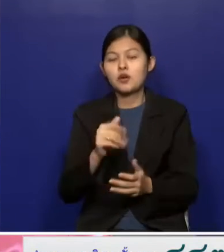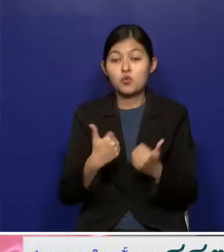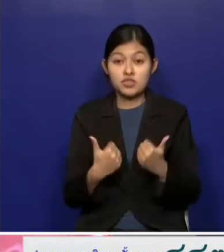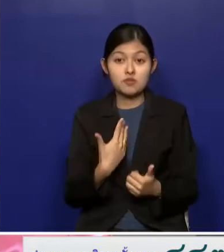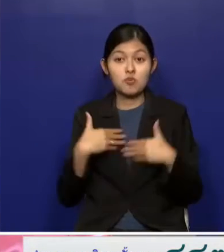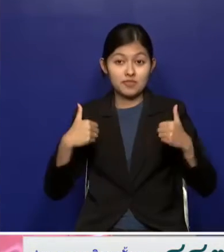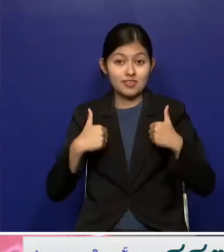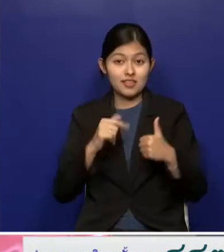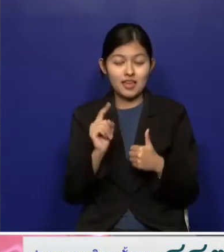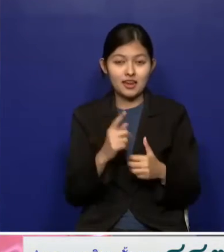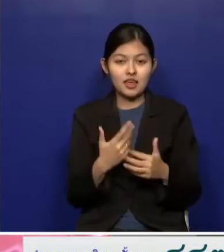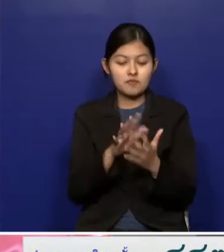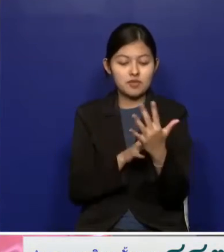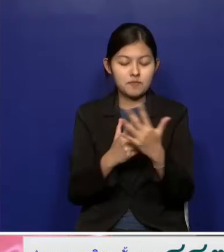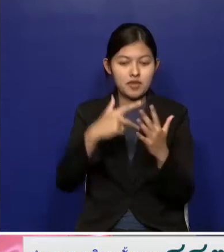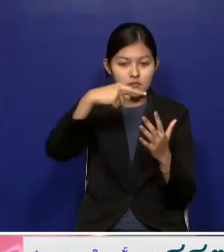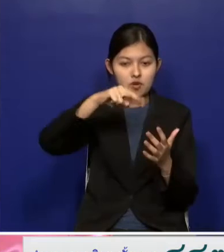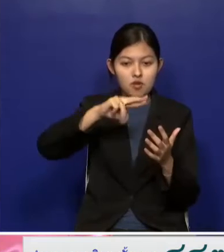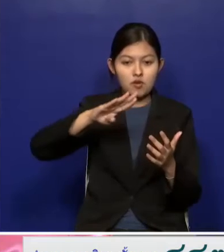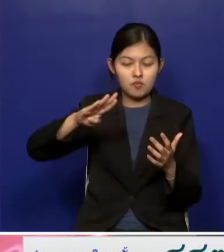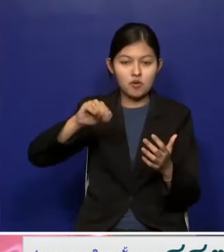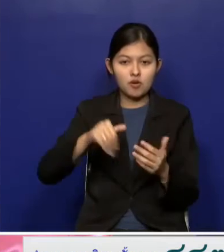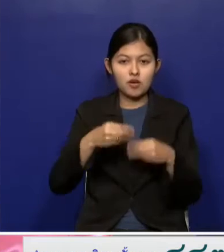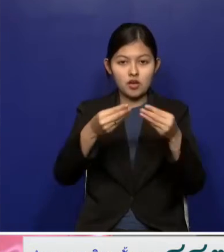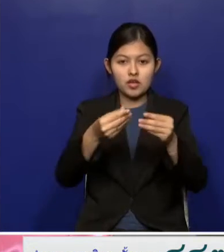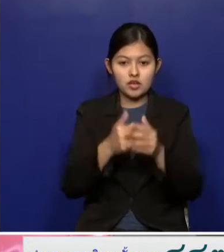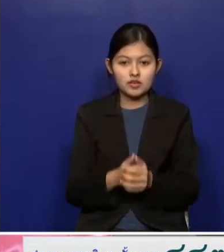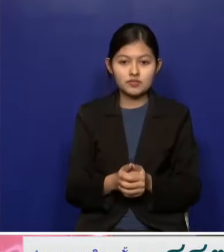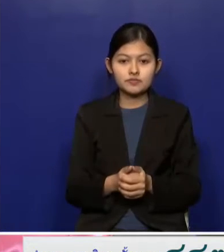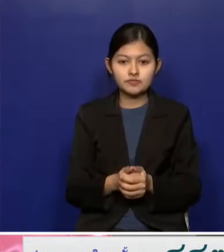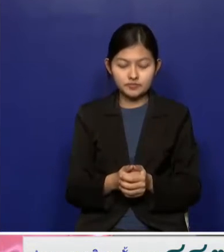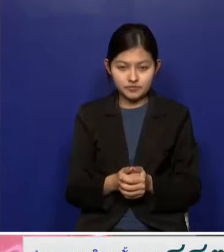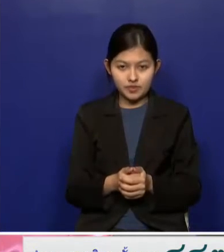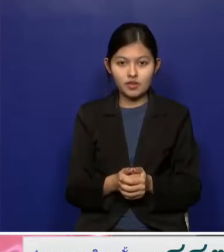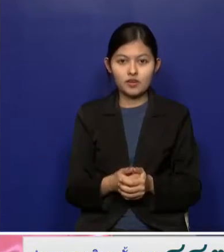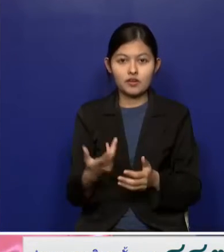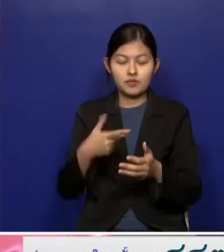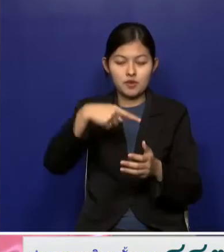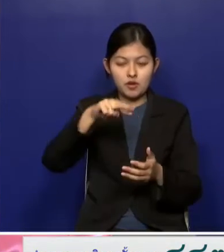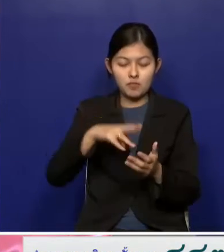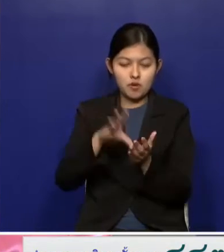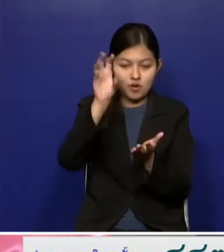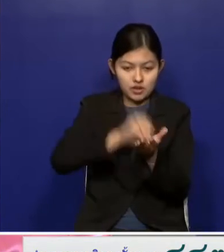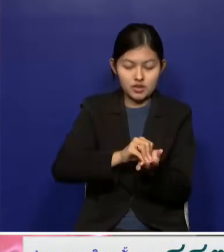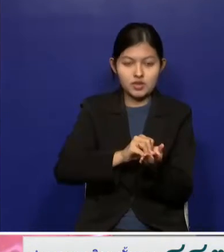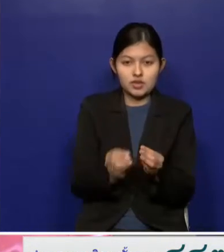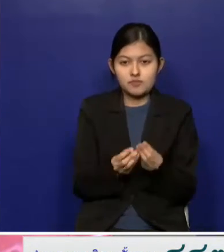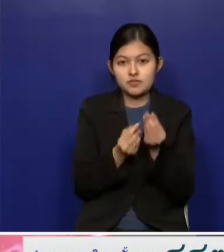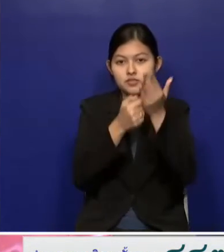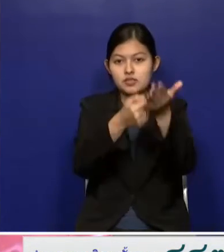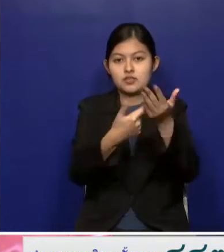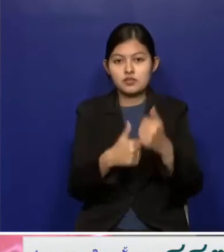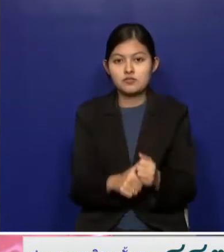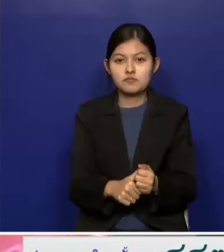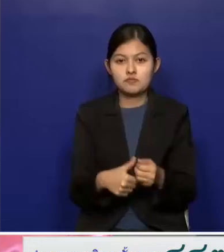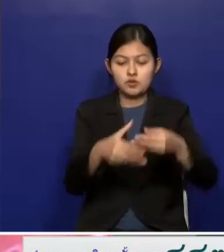มากครั ที่มีล่างพรบ́อ้อยแลน้ตดไ่ได้รับบรจุเข้าสู่การพินาของสภาพุแทนมีจำนวนมาก